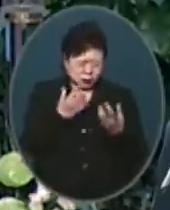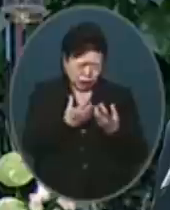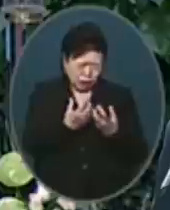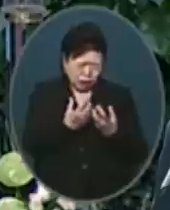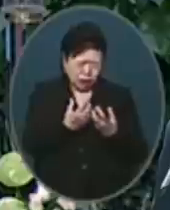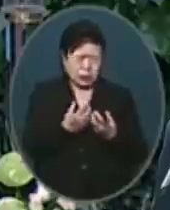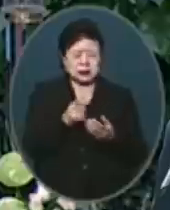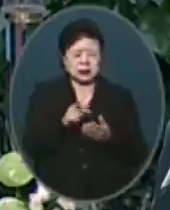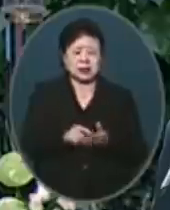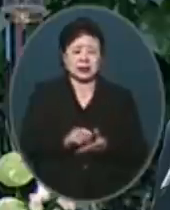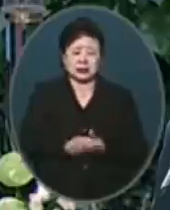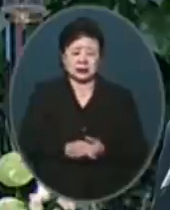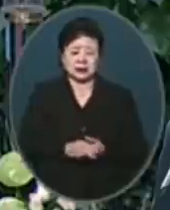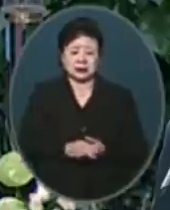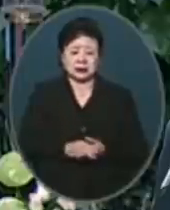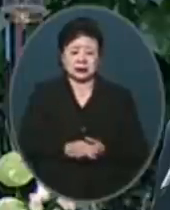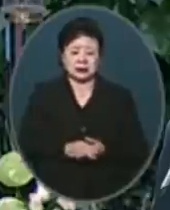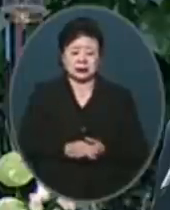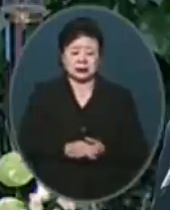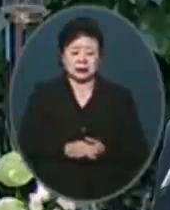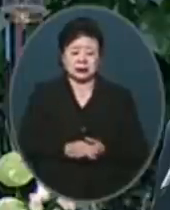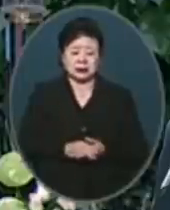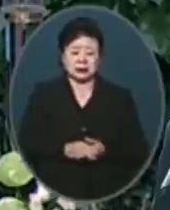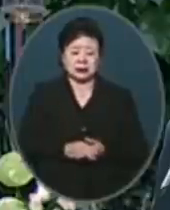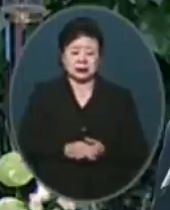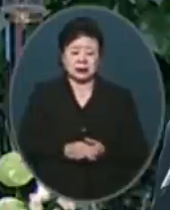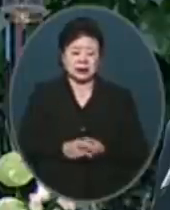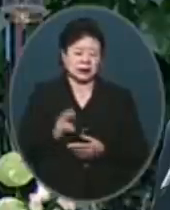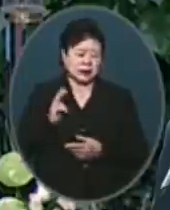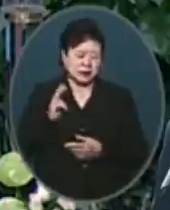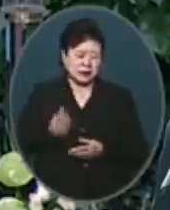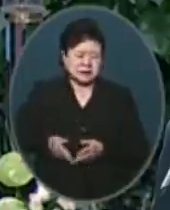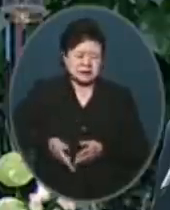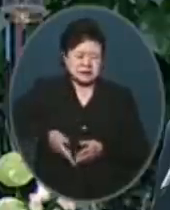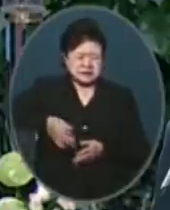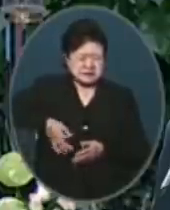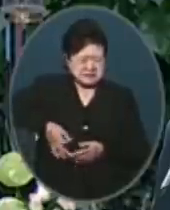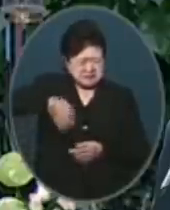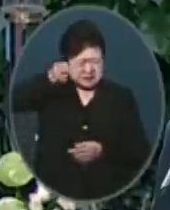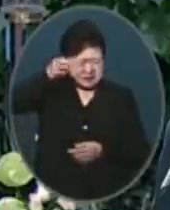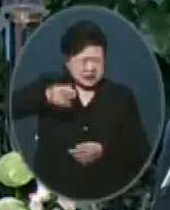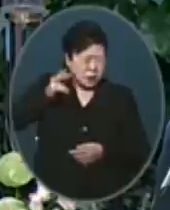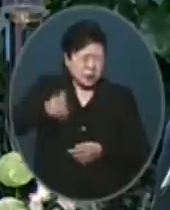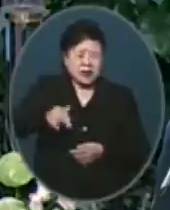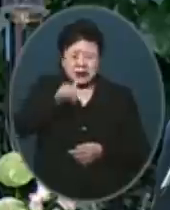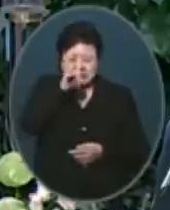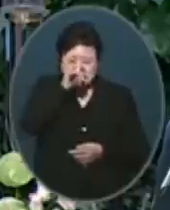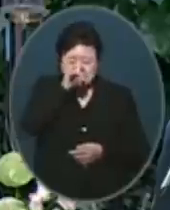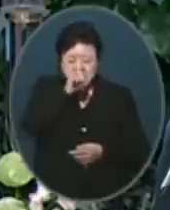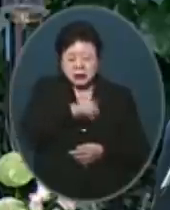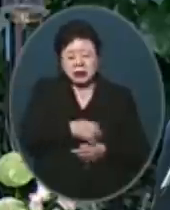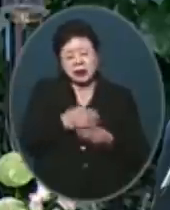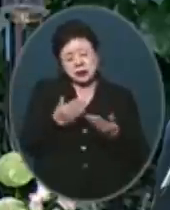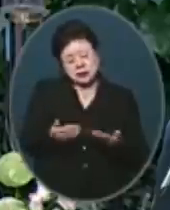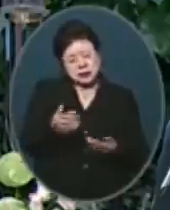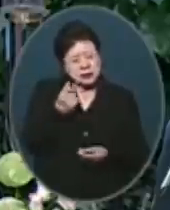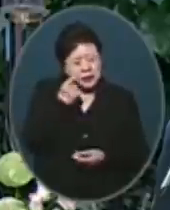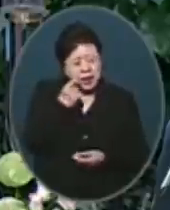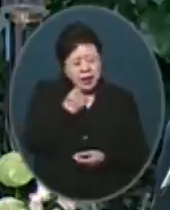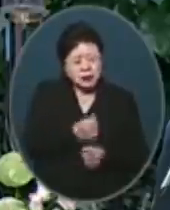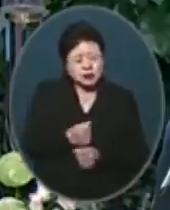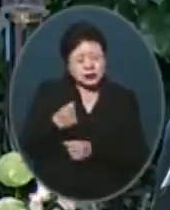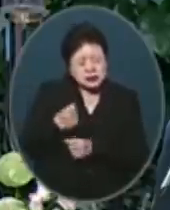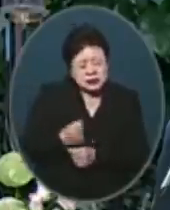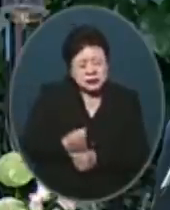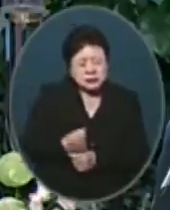가득하면 최급 호텔에서 쉰다고 하더라도 참된 쉼을 누릴 수 없습니다. 인생의 수고하고